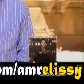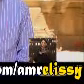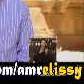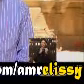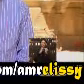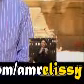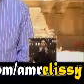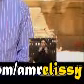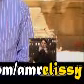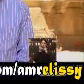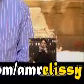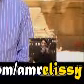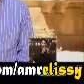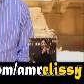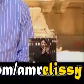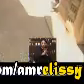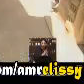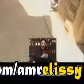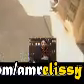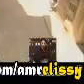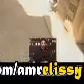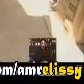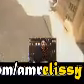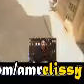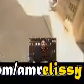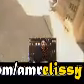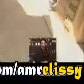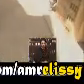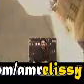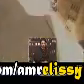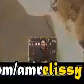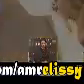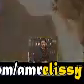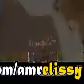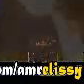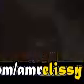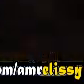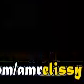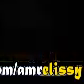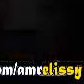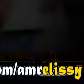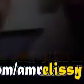إيه وبيشتكوا من مين.